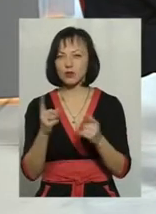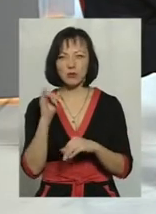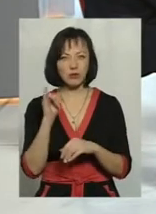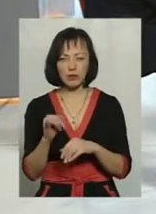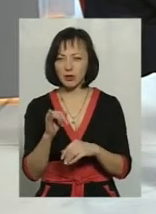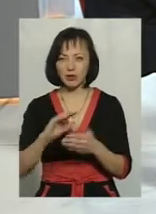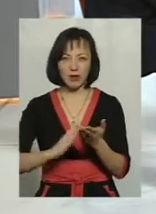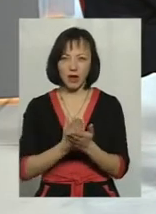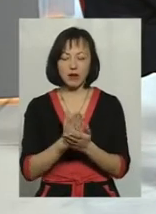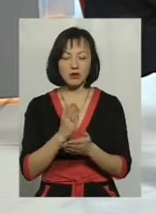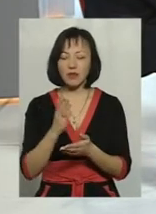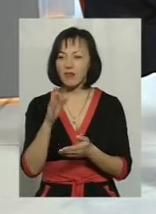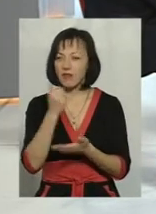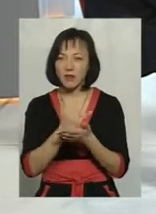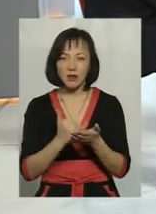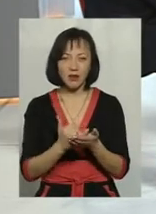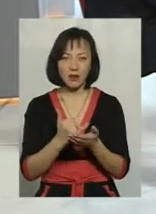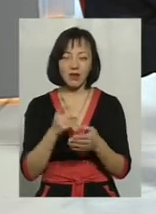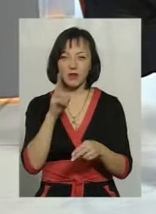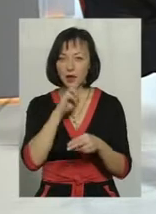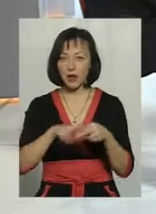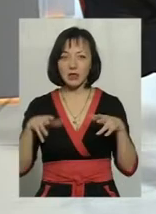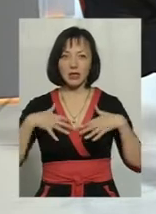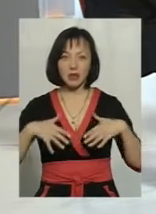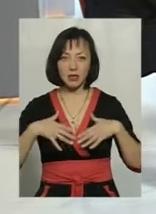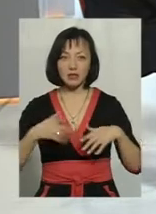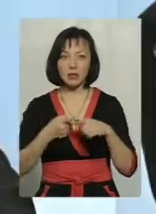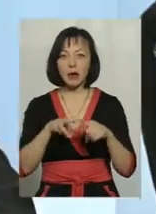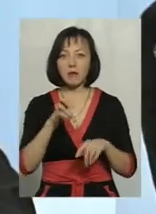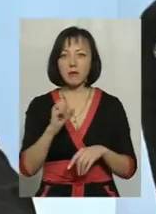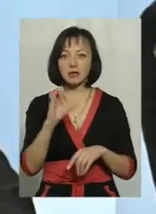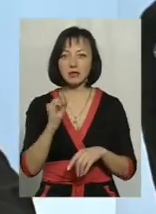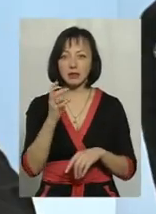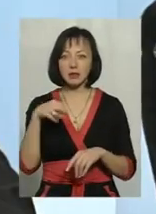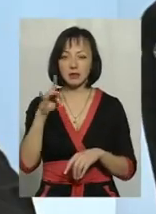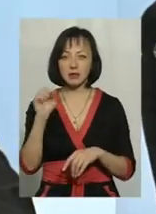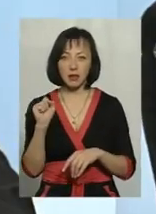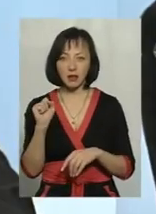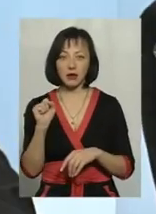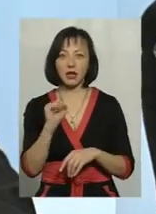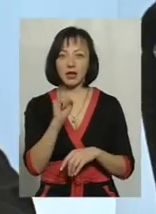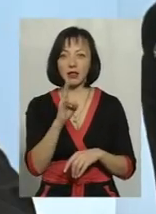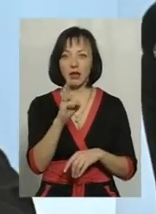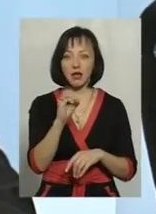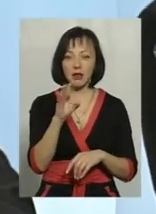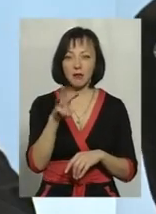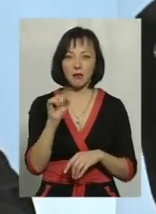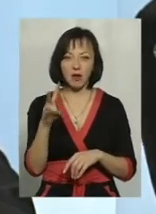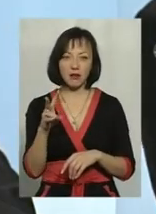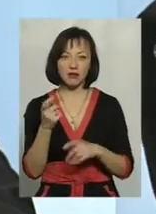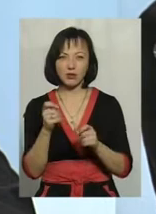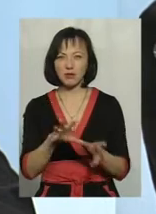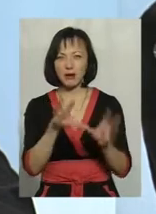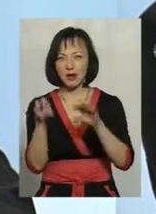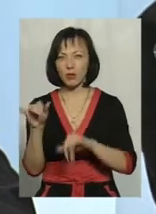дуже мало якісного вина. Ну, втрата Криму, це втратили Масандру, як ринок десертних він та інкерманські віна практично. Ну, вони там